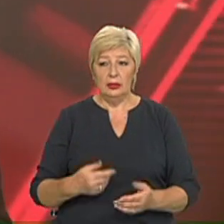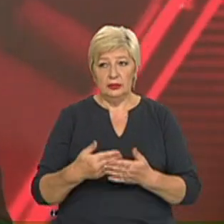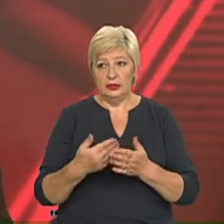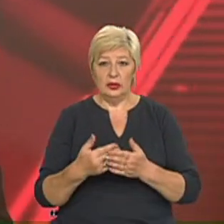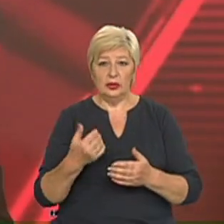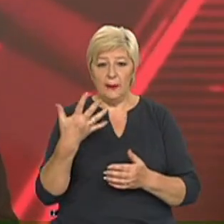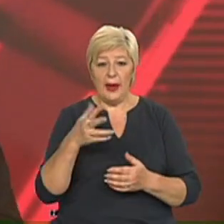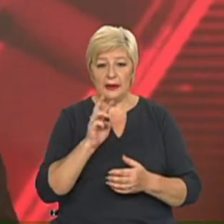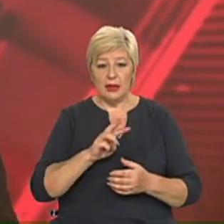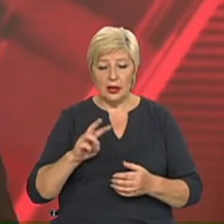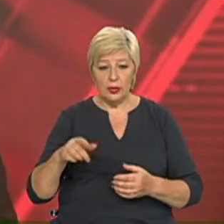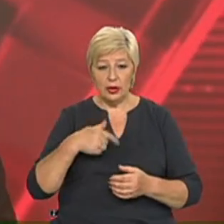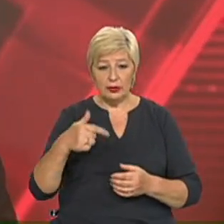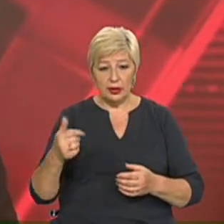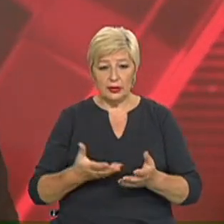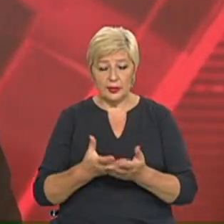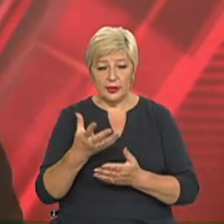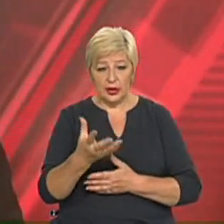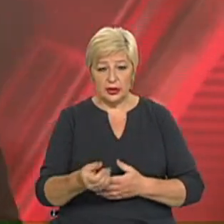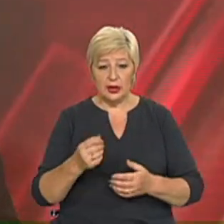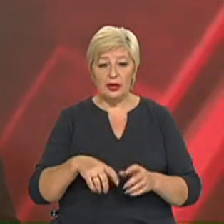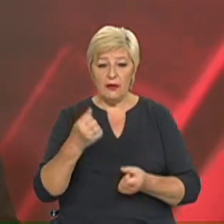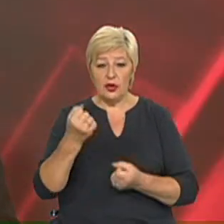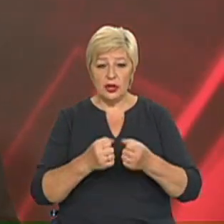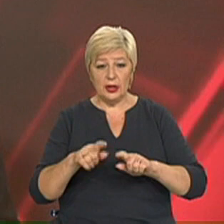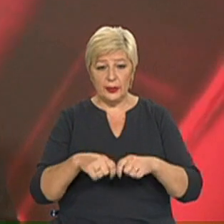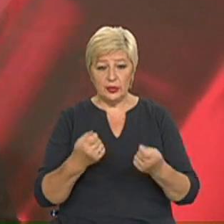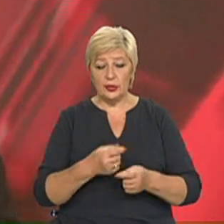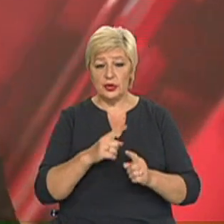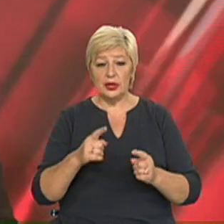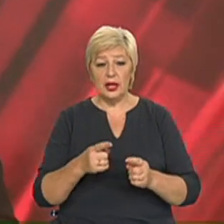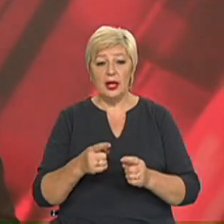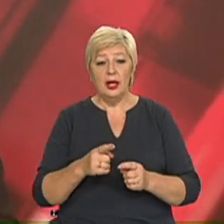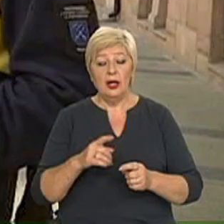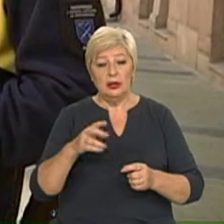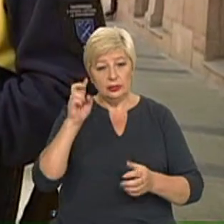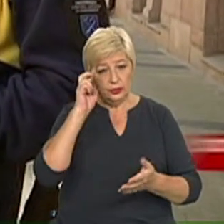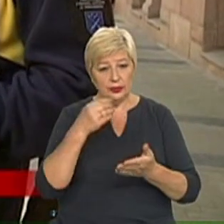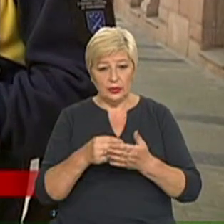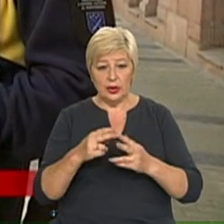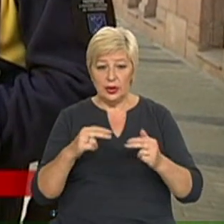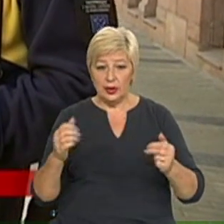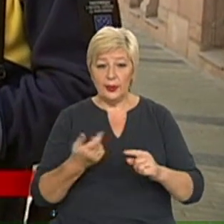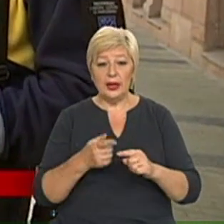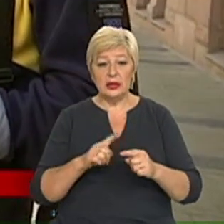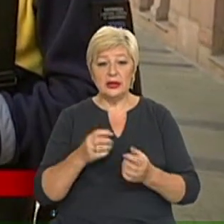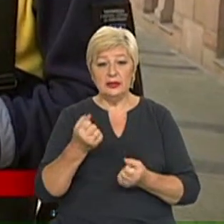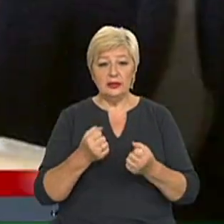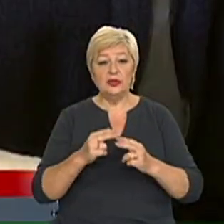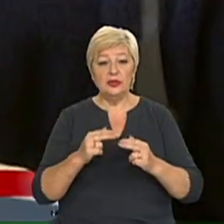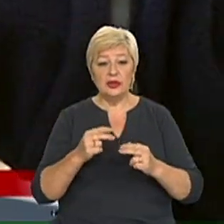Щонайменше 5 мільйонів гривень сплатили водії-порушники до бюджету Дніпра. І це за півроку. Такі дані інспекції з питань контролю